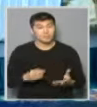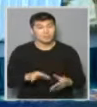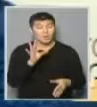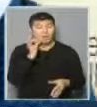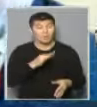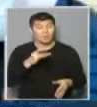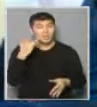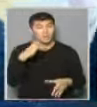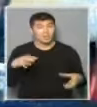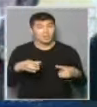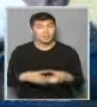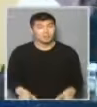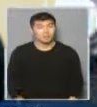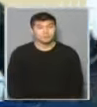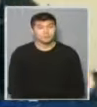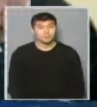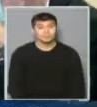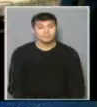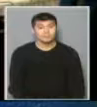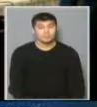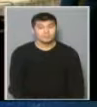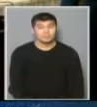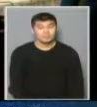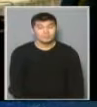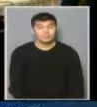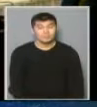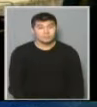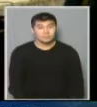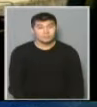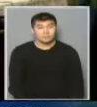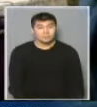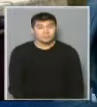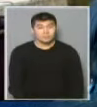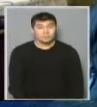и опытными зарубежными подрядчиками и